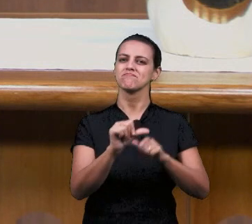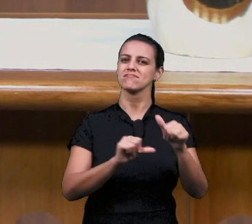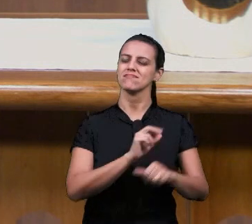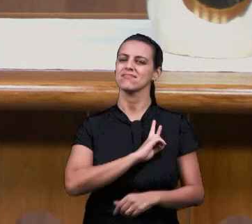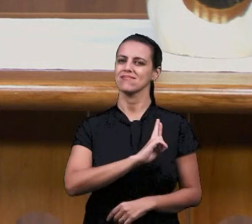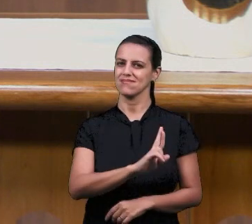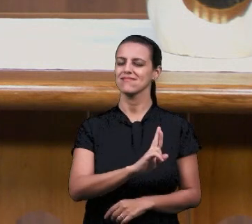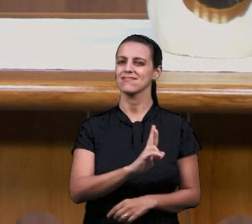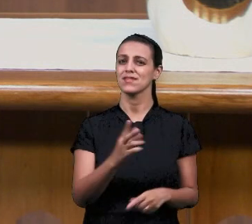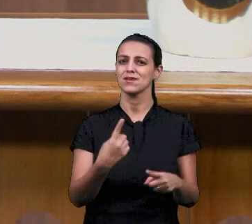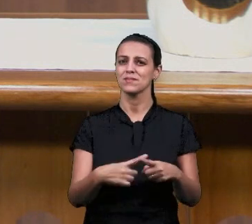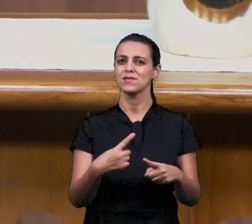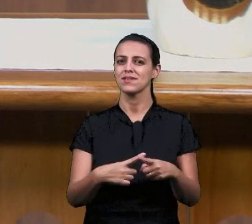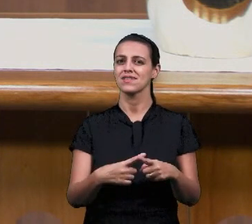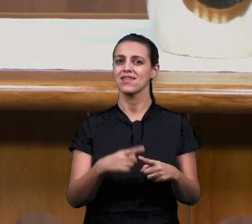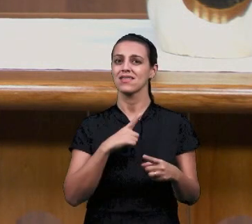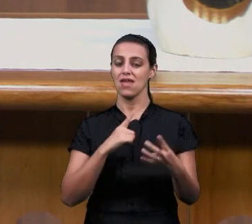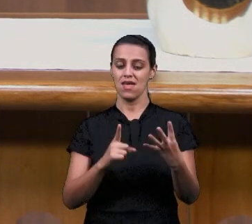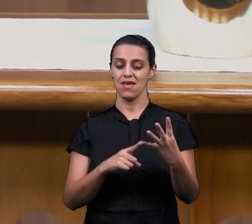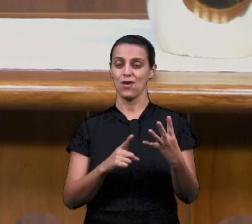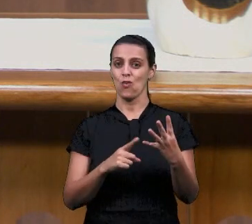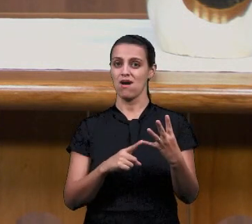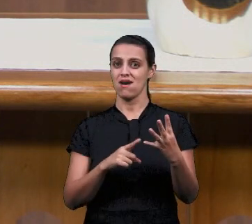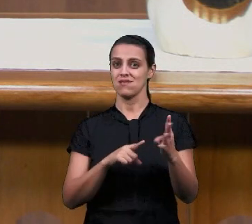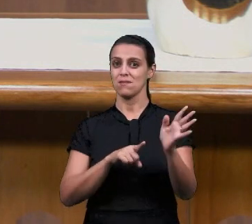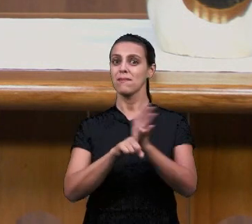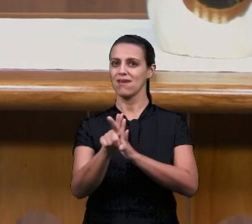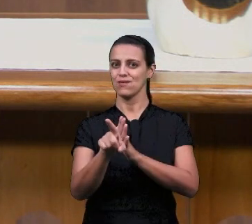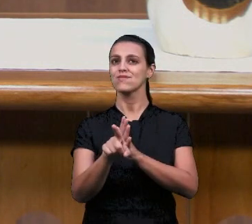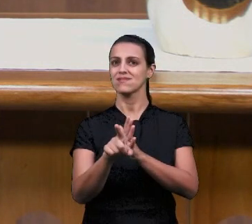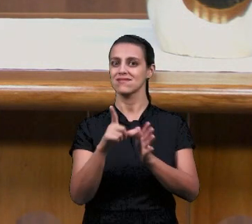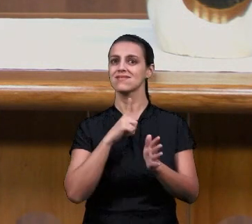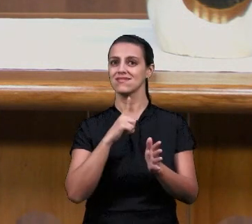avons une question liée au quatrième principe